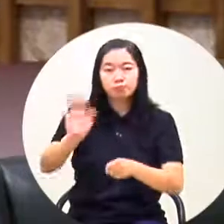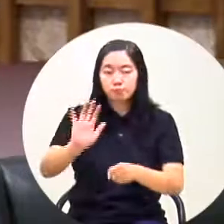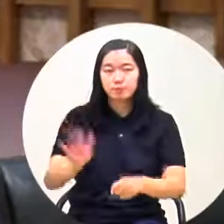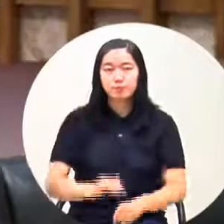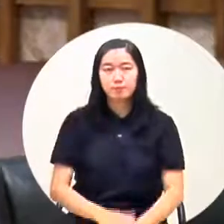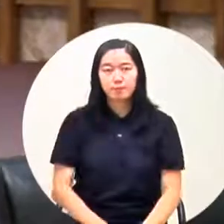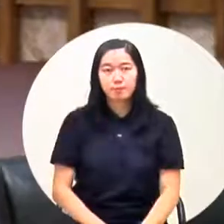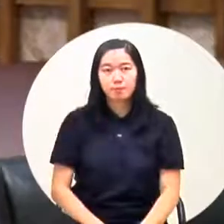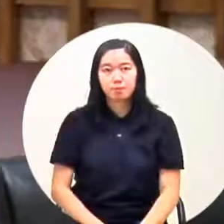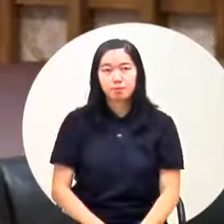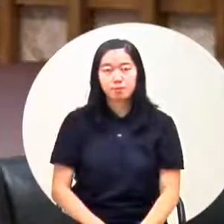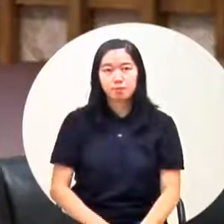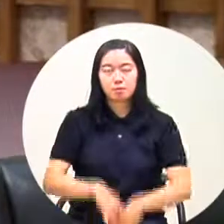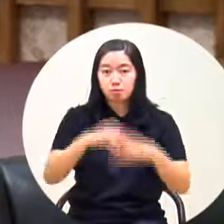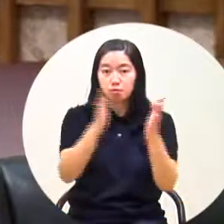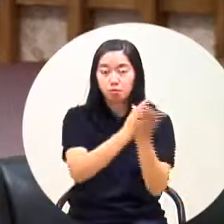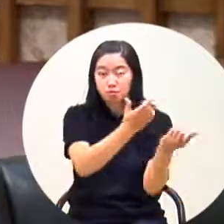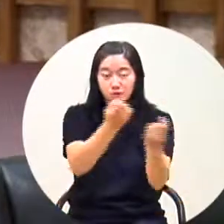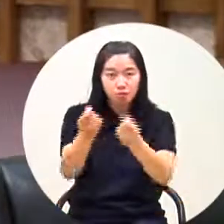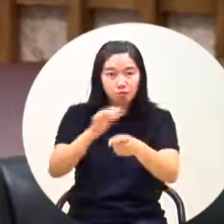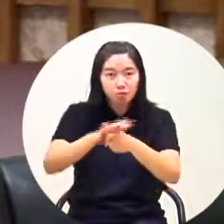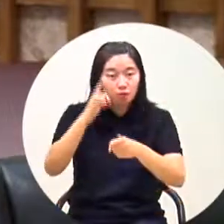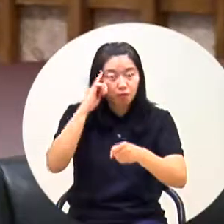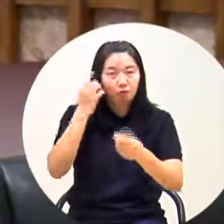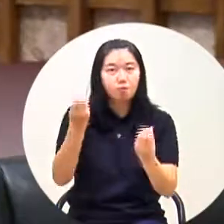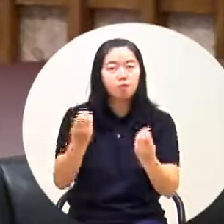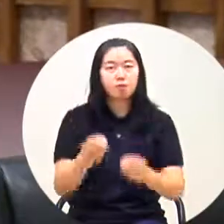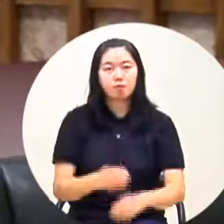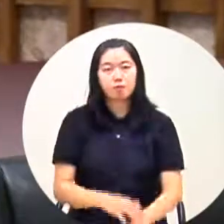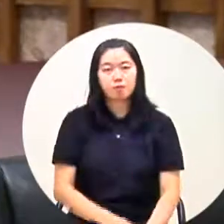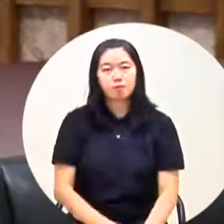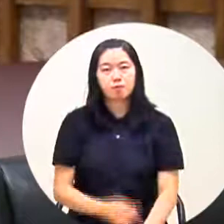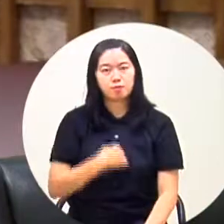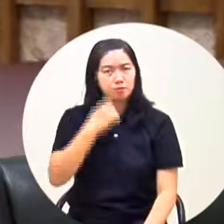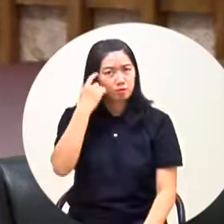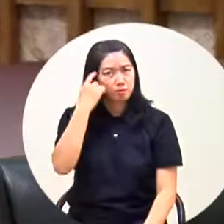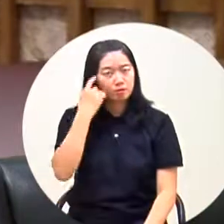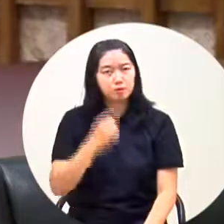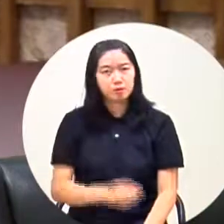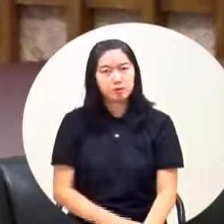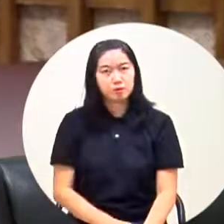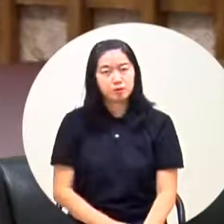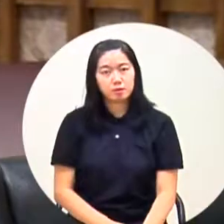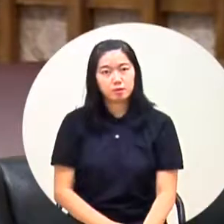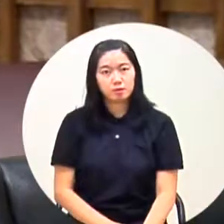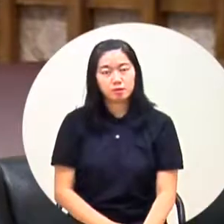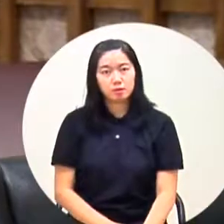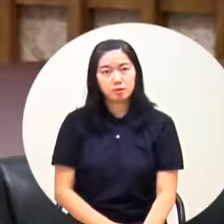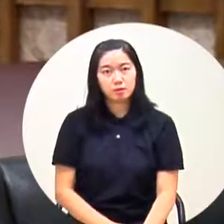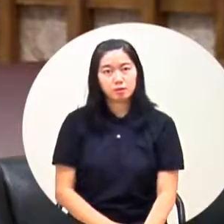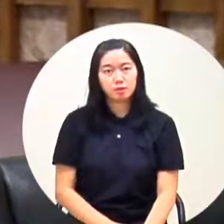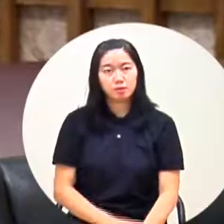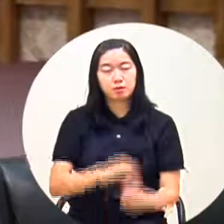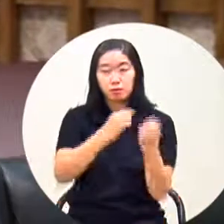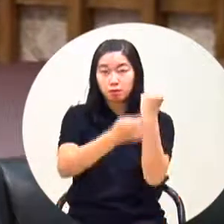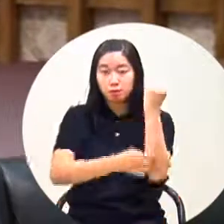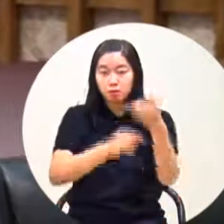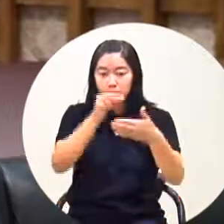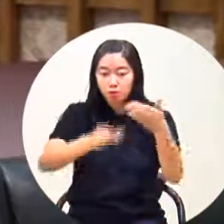代志。拢有正面甲负面，这大拢知影吼。啊，我是感觉讲，伫啊未实施过另外过修法以前吼，